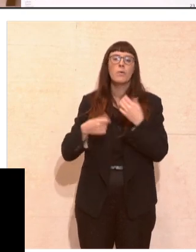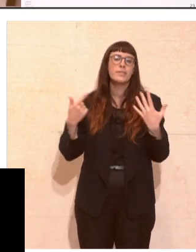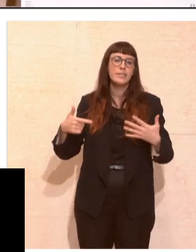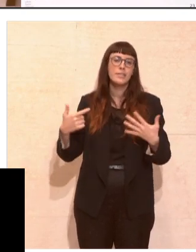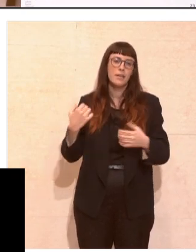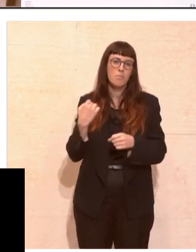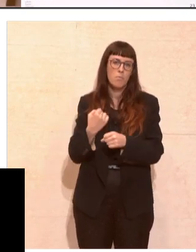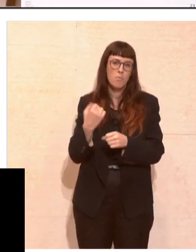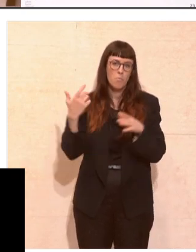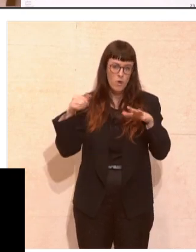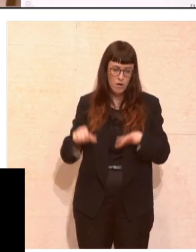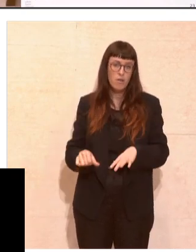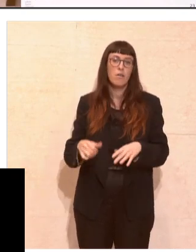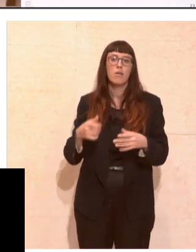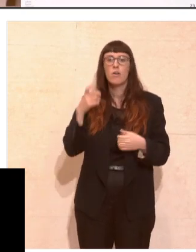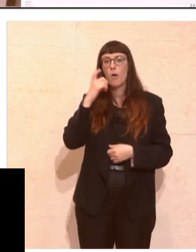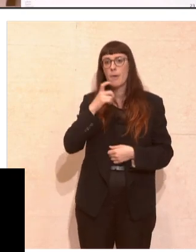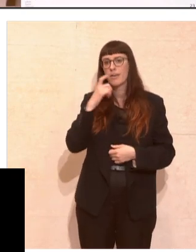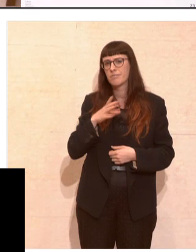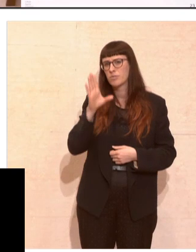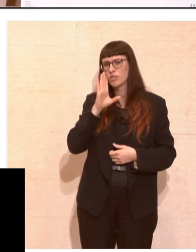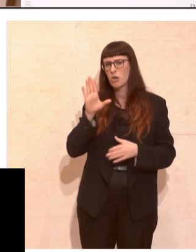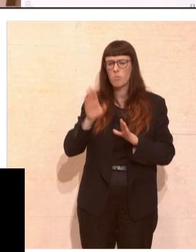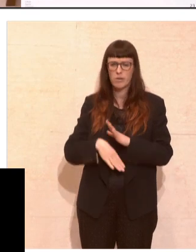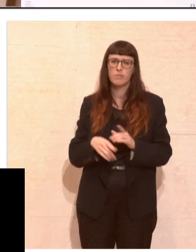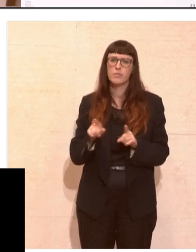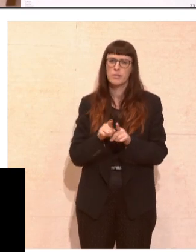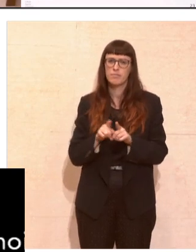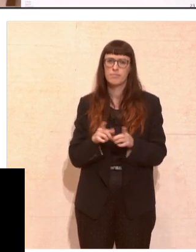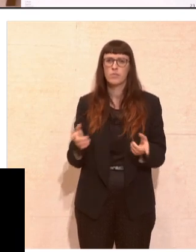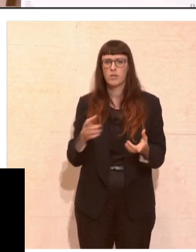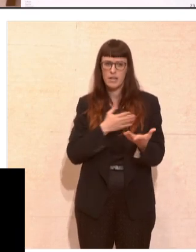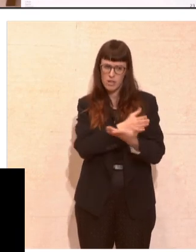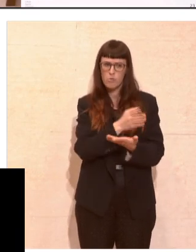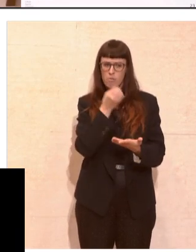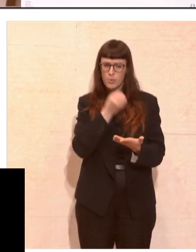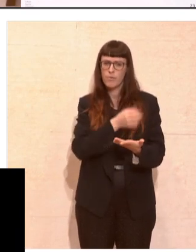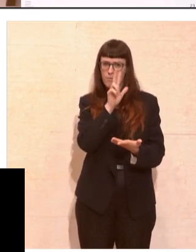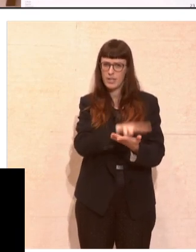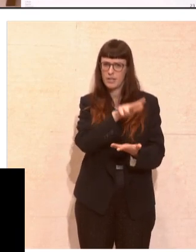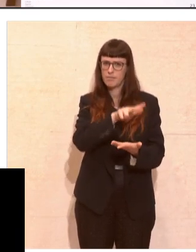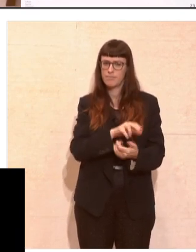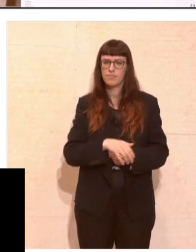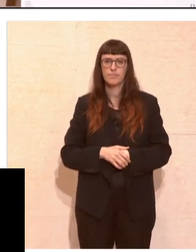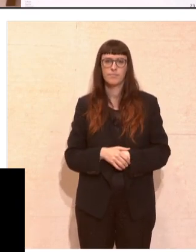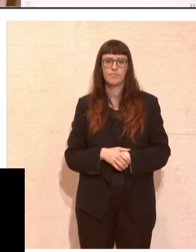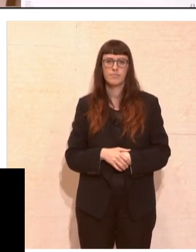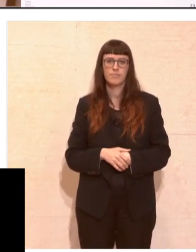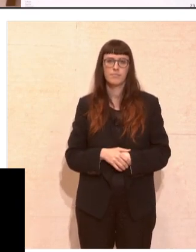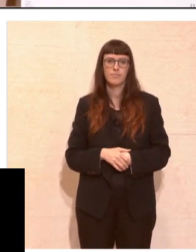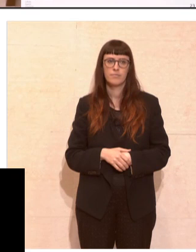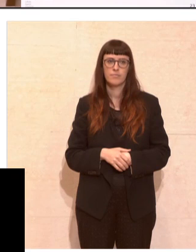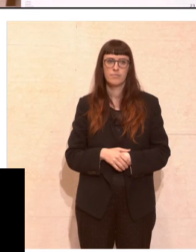finalement que notre trajectoire était validait un peu tout ça. Donc, la question qu'on se pose, c'est pourquoi la trajectoire des enfants qui ont